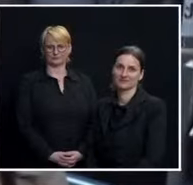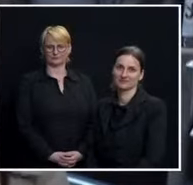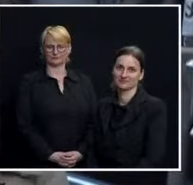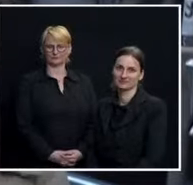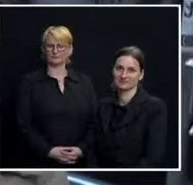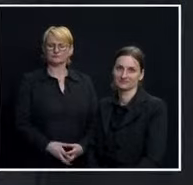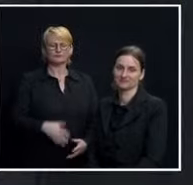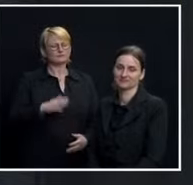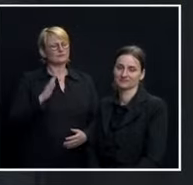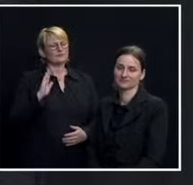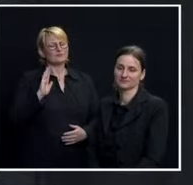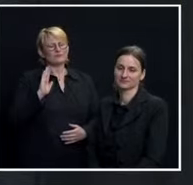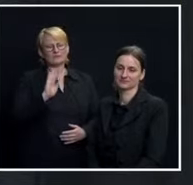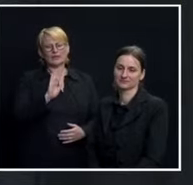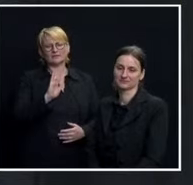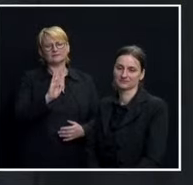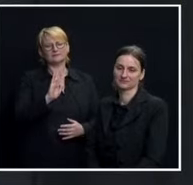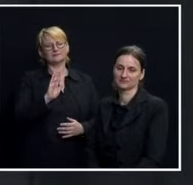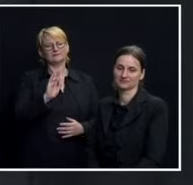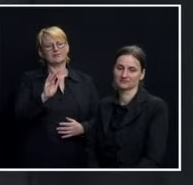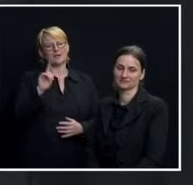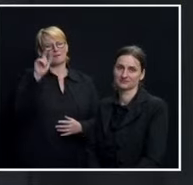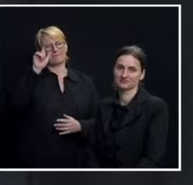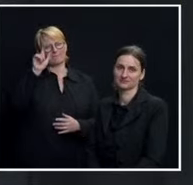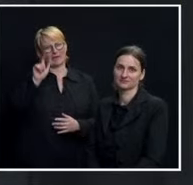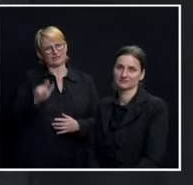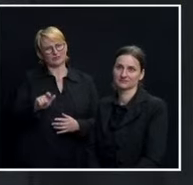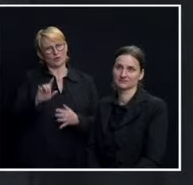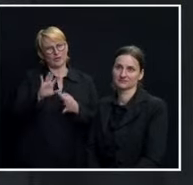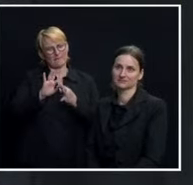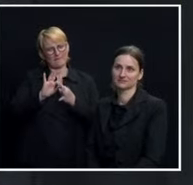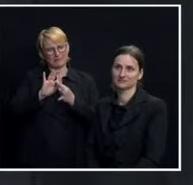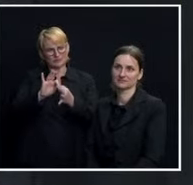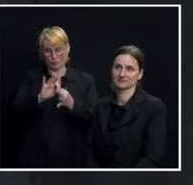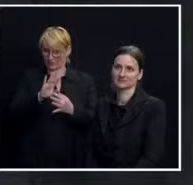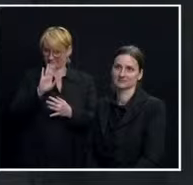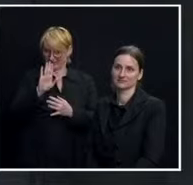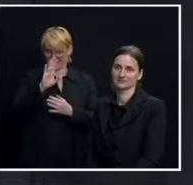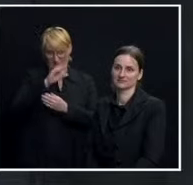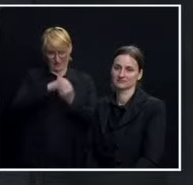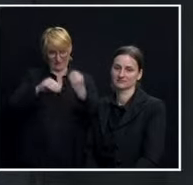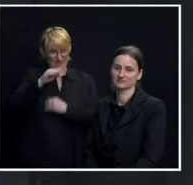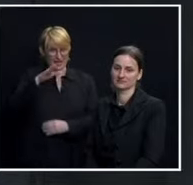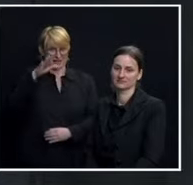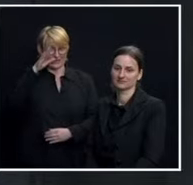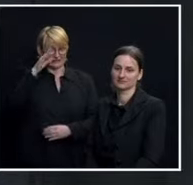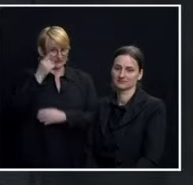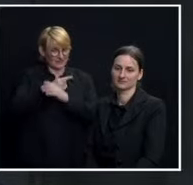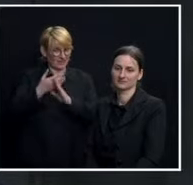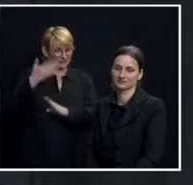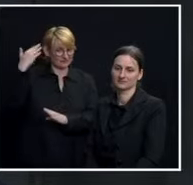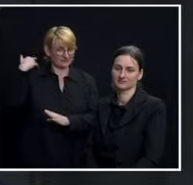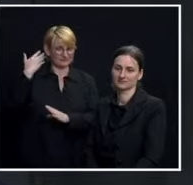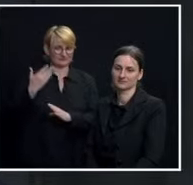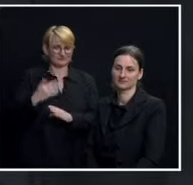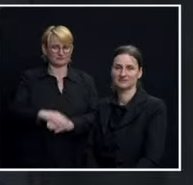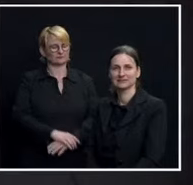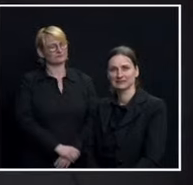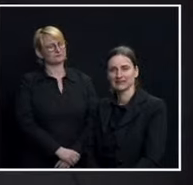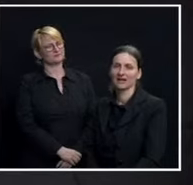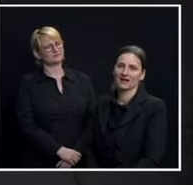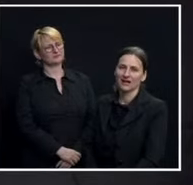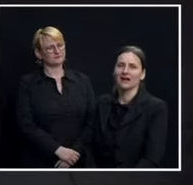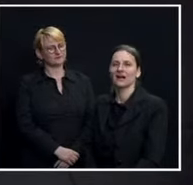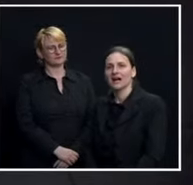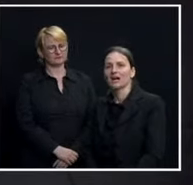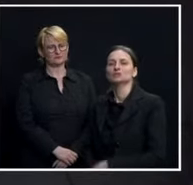Haben Sie auch einen ganz persönlichen Bezug oder Ihre Familie zur NS-Zeit? Das kam leider erst spät. Also das heißt,